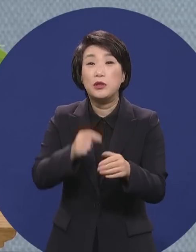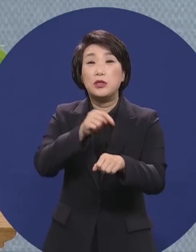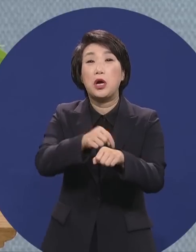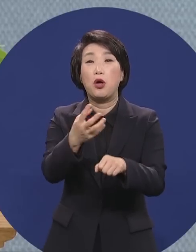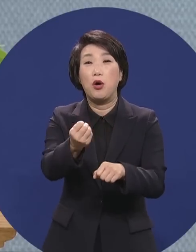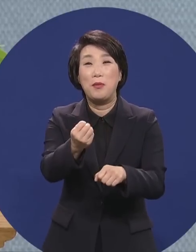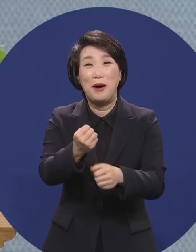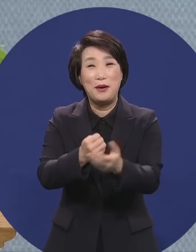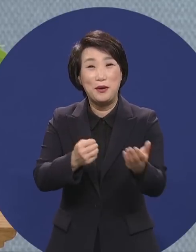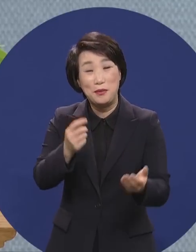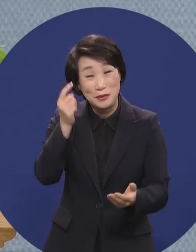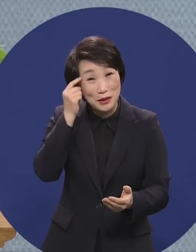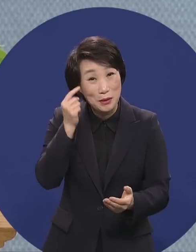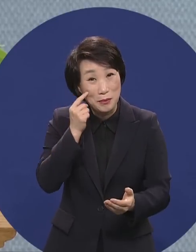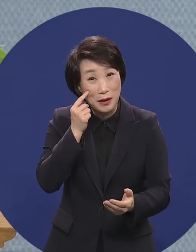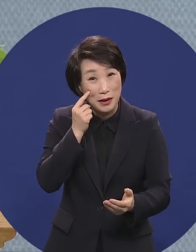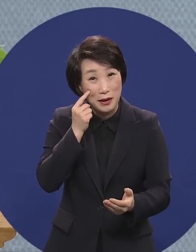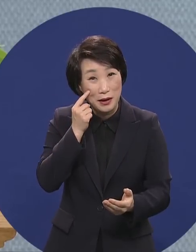남았겠습니까?